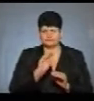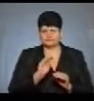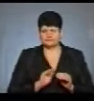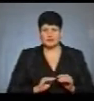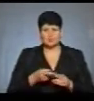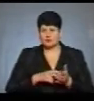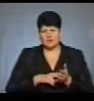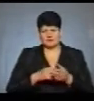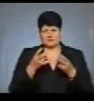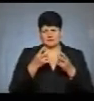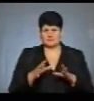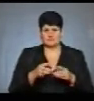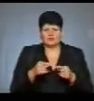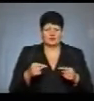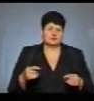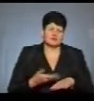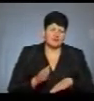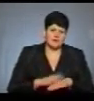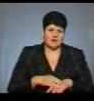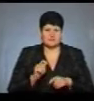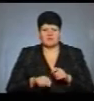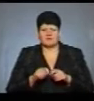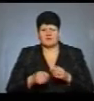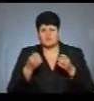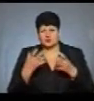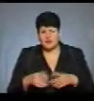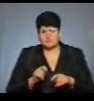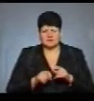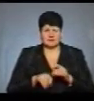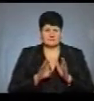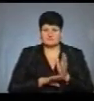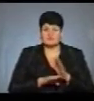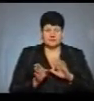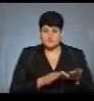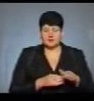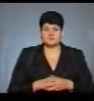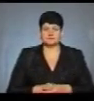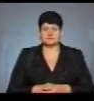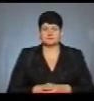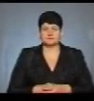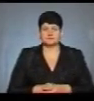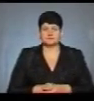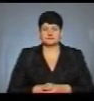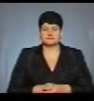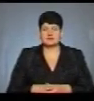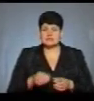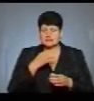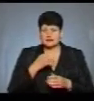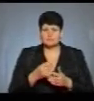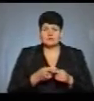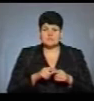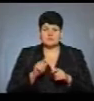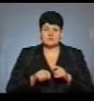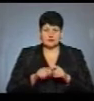не боятися будь-якої складної перевірки, простої перевірки, будь-якої перевірки. Скажімо, ця